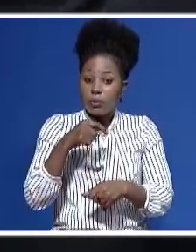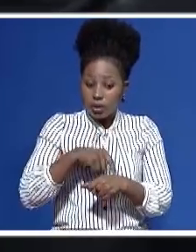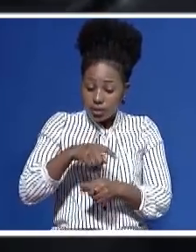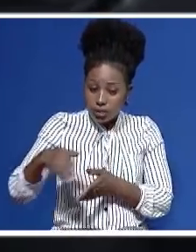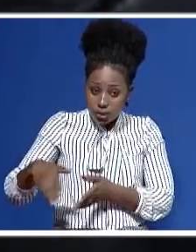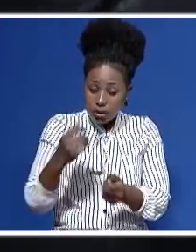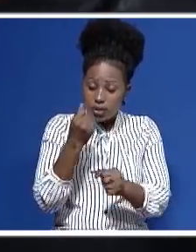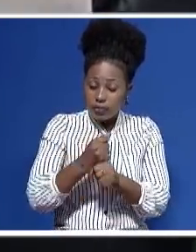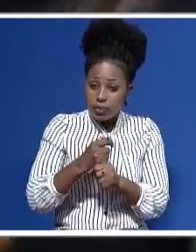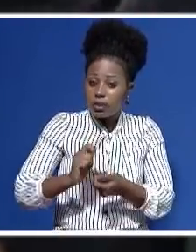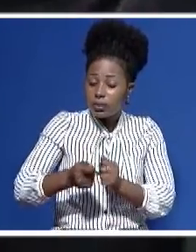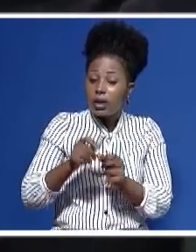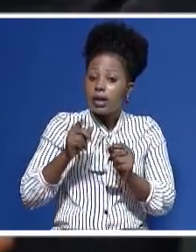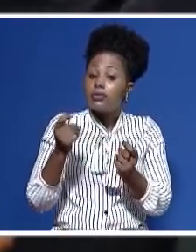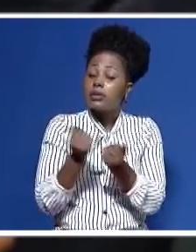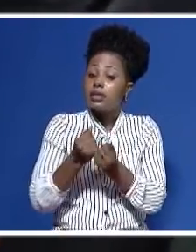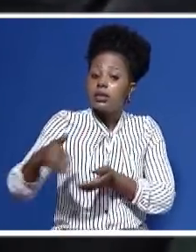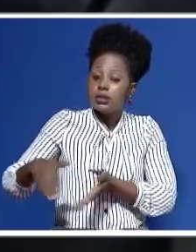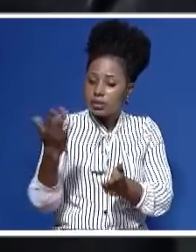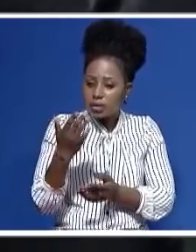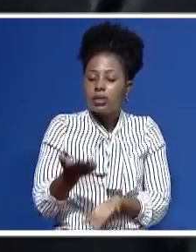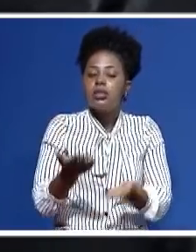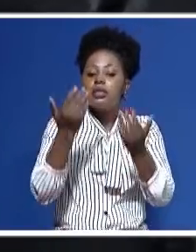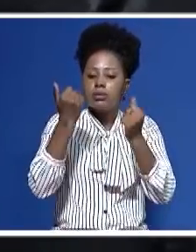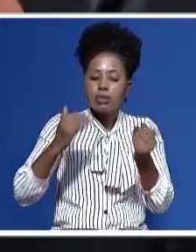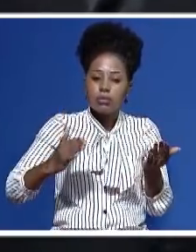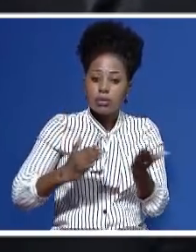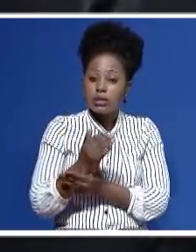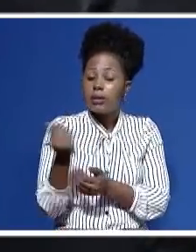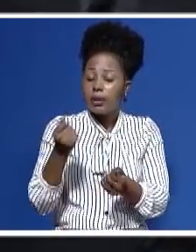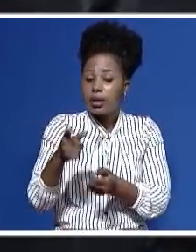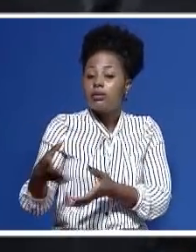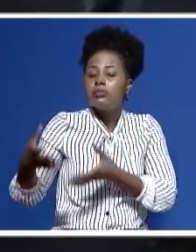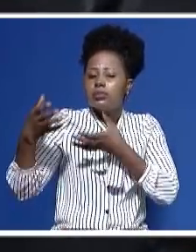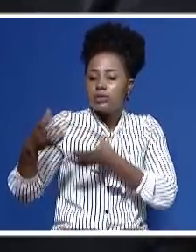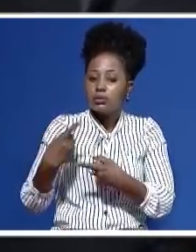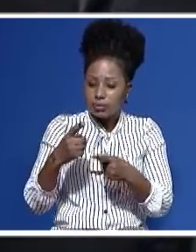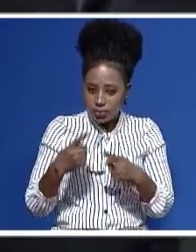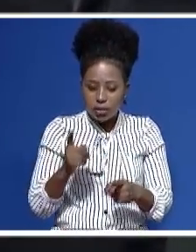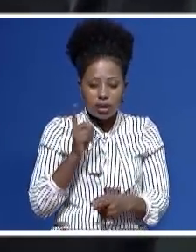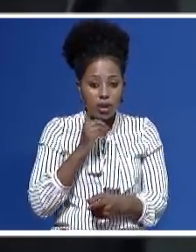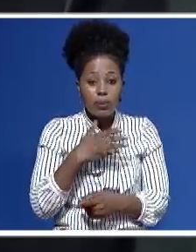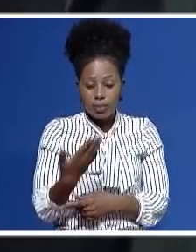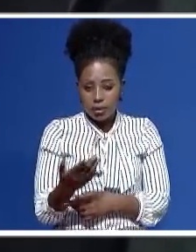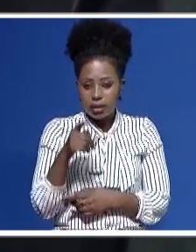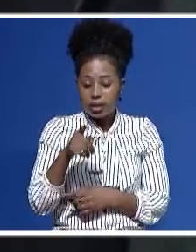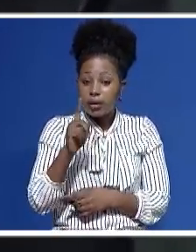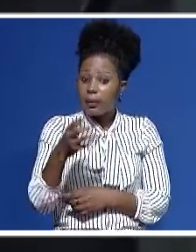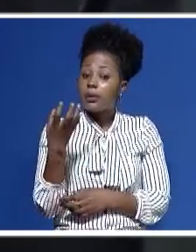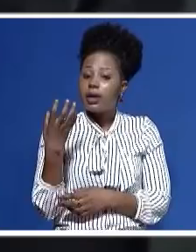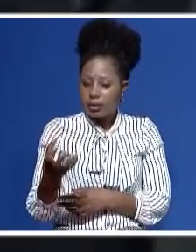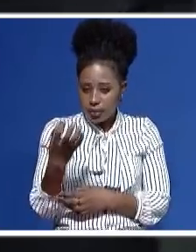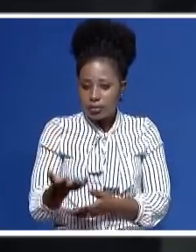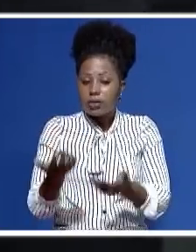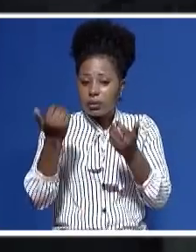hii inarekebishwa, kitu tunatengeneza njia nyingine ili iweze kupitisha magari ya uzito tofauti tofauti kila upande. Hapa kwa sababu kuna mawe,